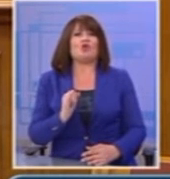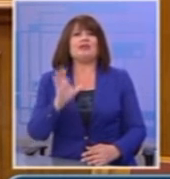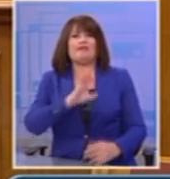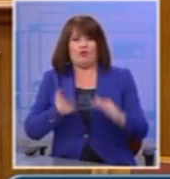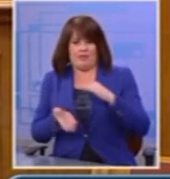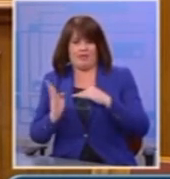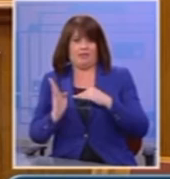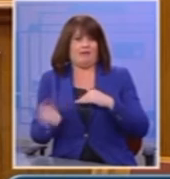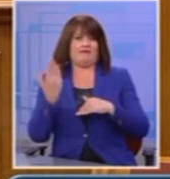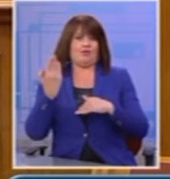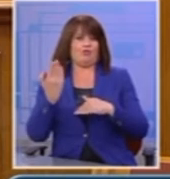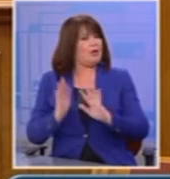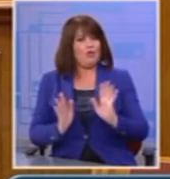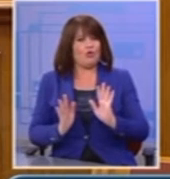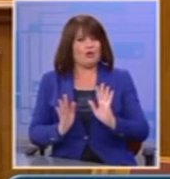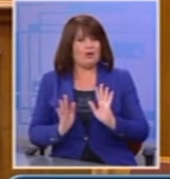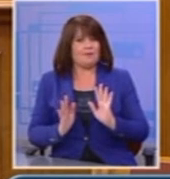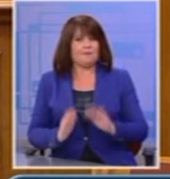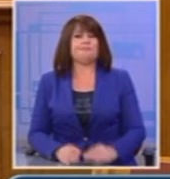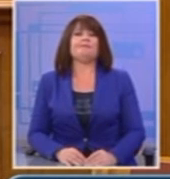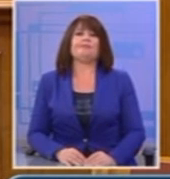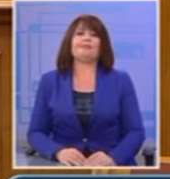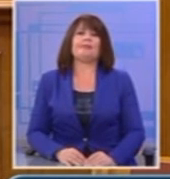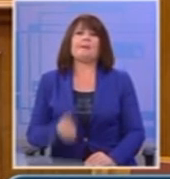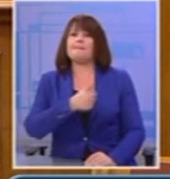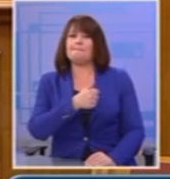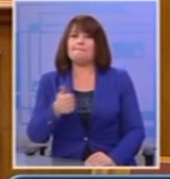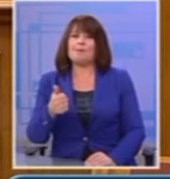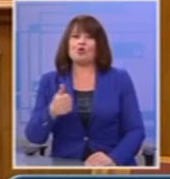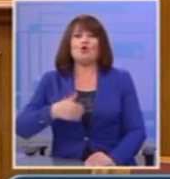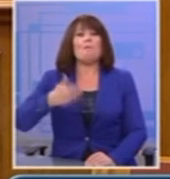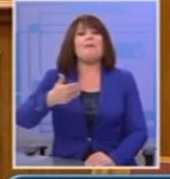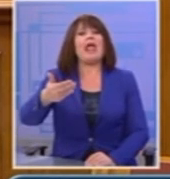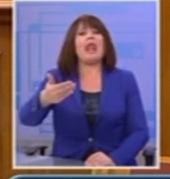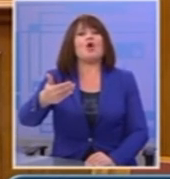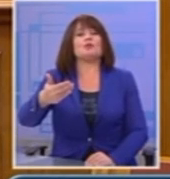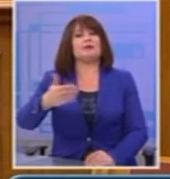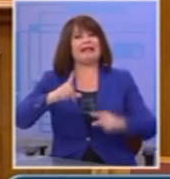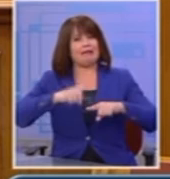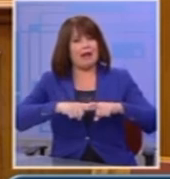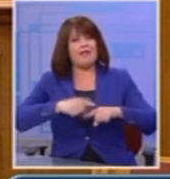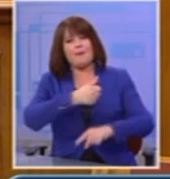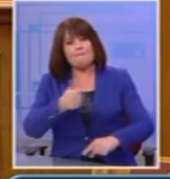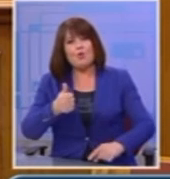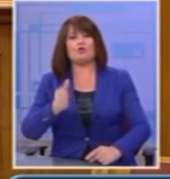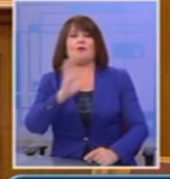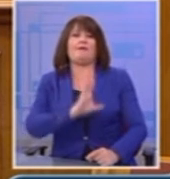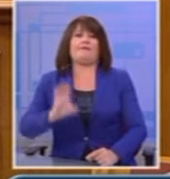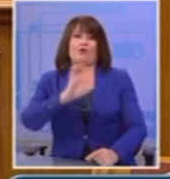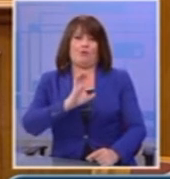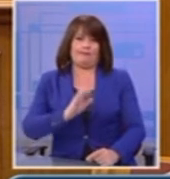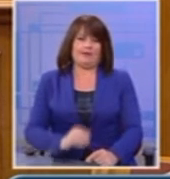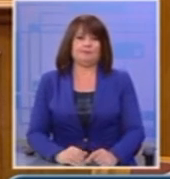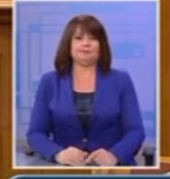οικοδόμημα. Γιατί ήταν και παραμένει η μοναδική προοπτική για τη χώρα. Το ΠΑΣΟΚ